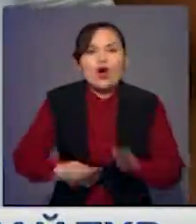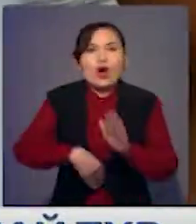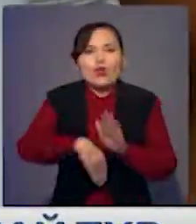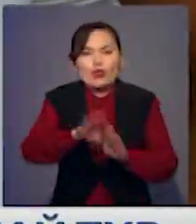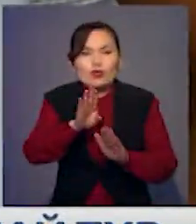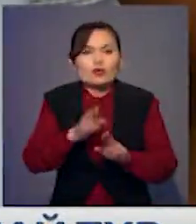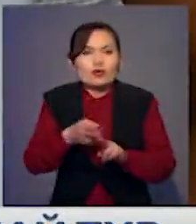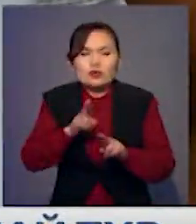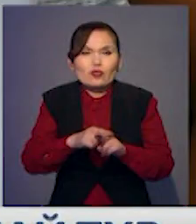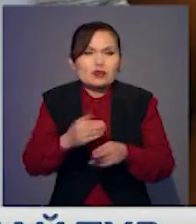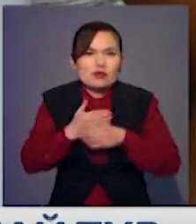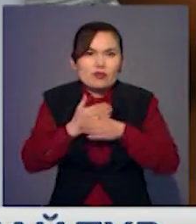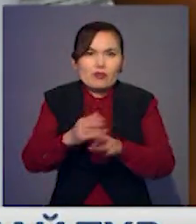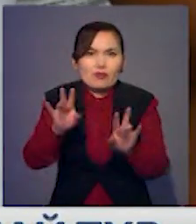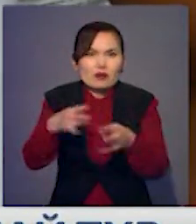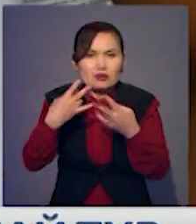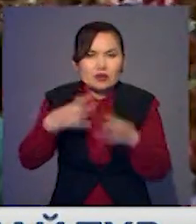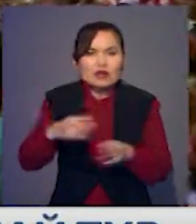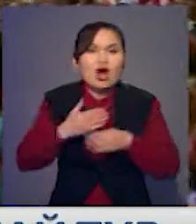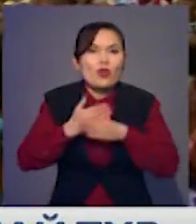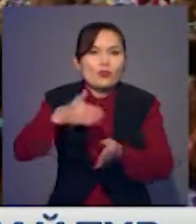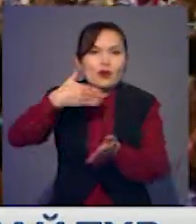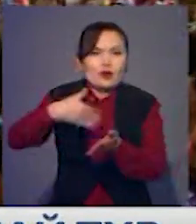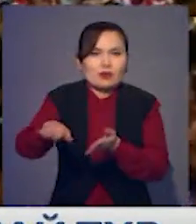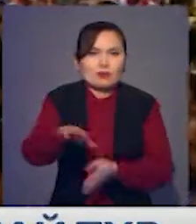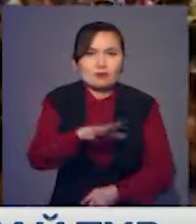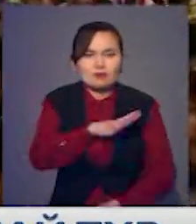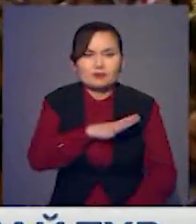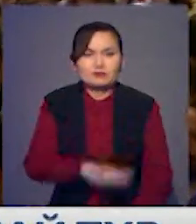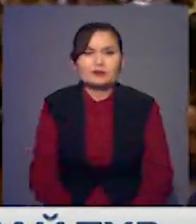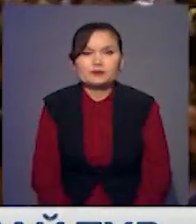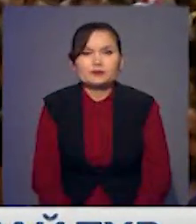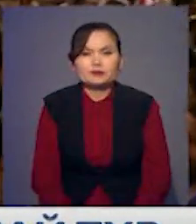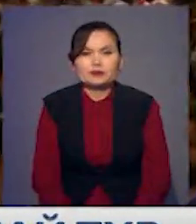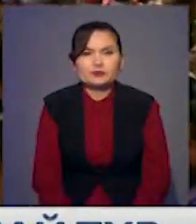көмек керек емес дейді. Есесіне экономикалық санкциялардың алынғанын талап етеді.